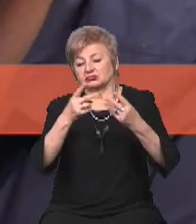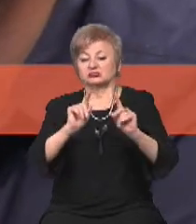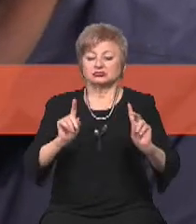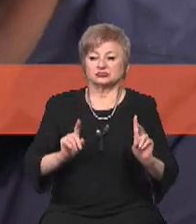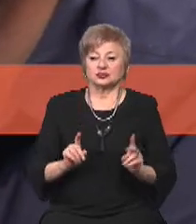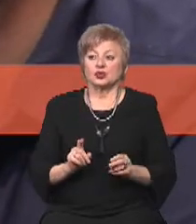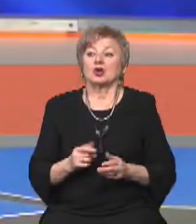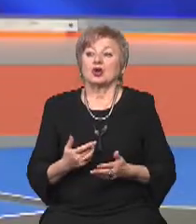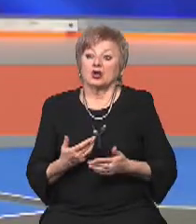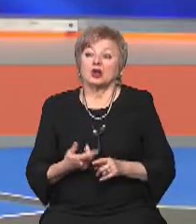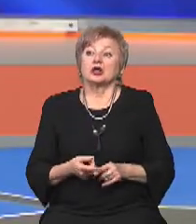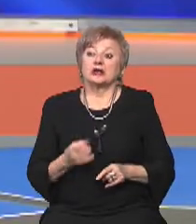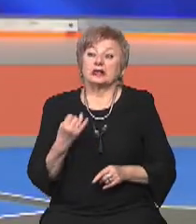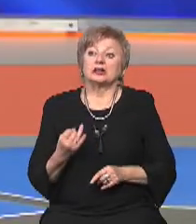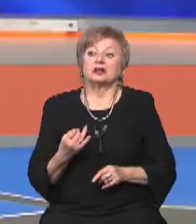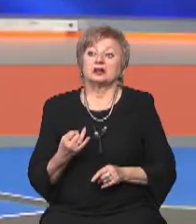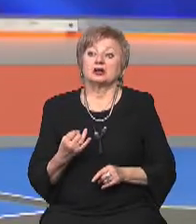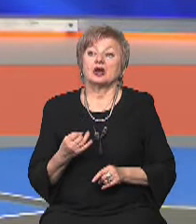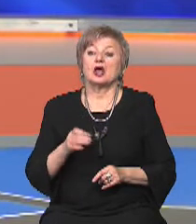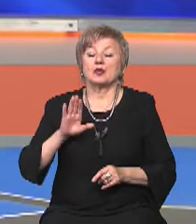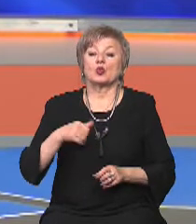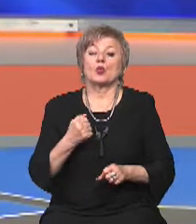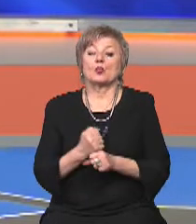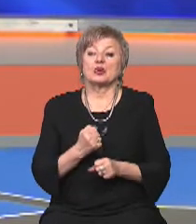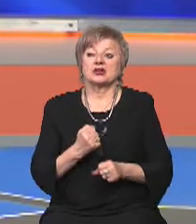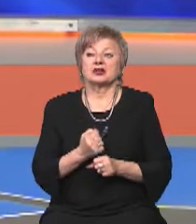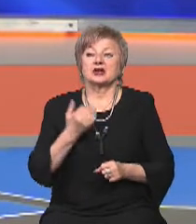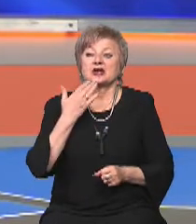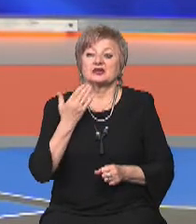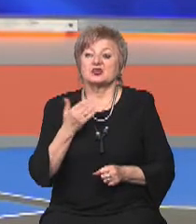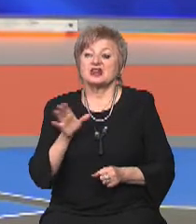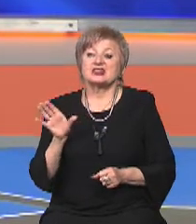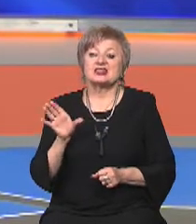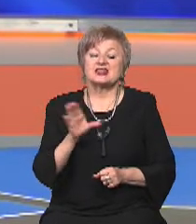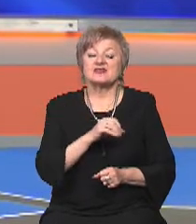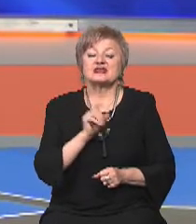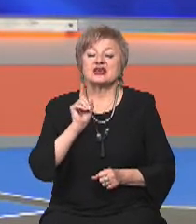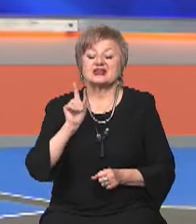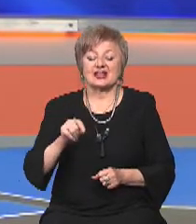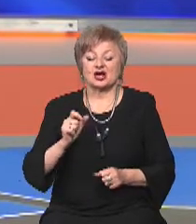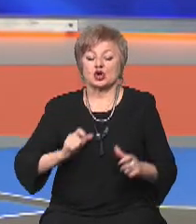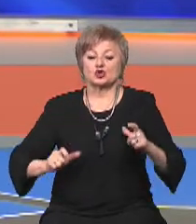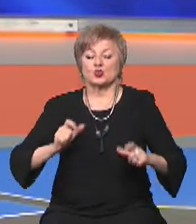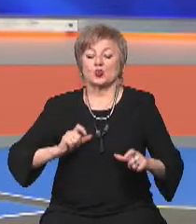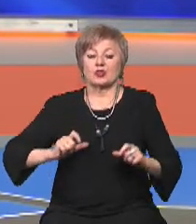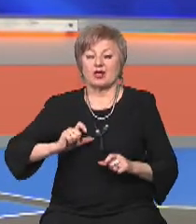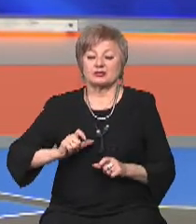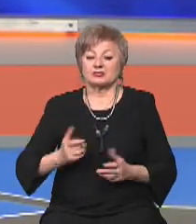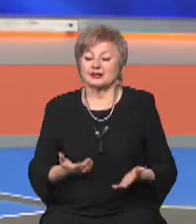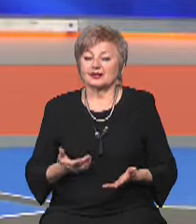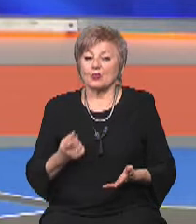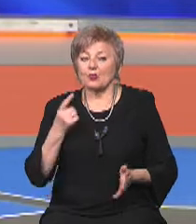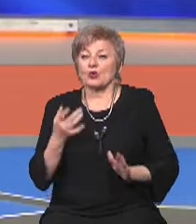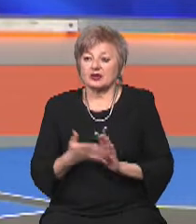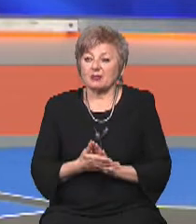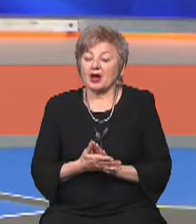міста Запоріжжя. І тоді ми робили зріз, не всі студенти розуміють, до чого йдеться мова. Тому от якраз, можливо, з цим